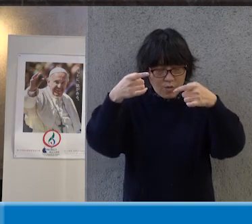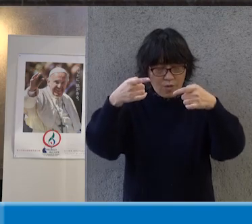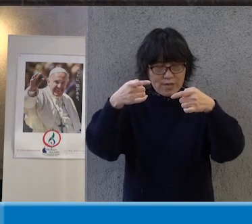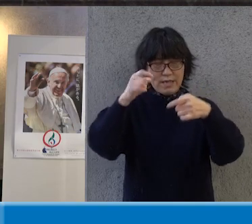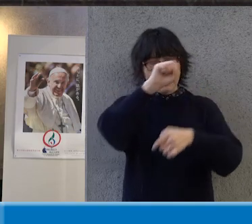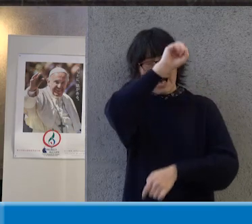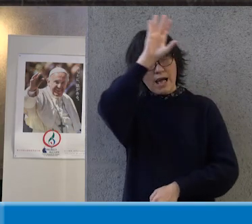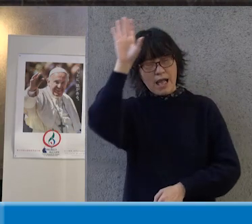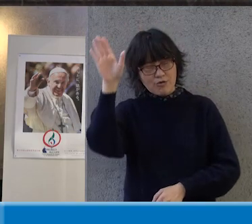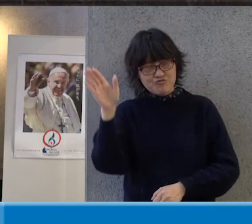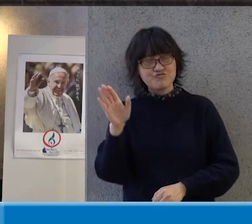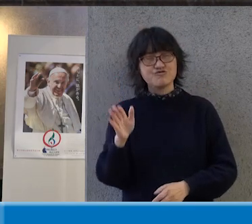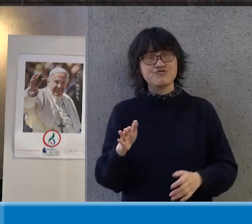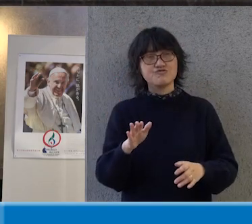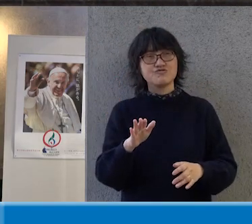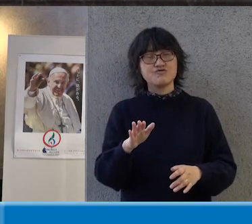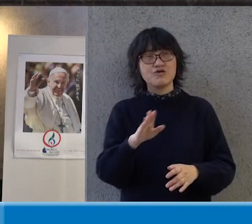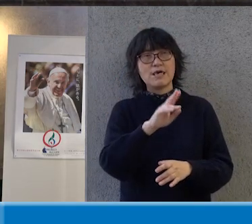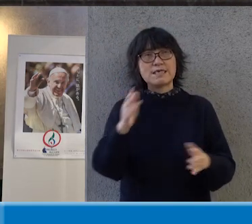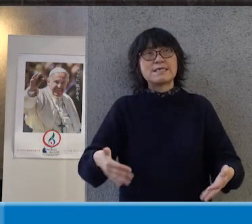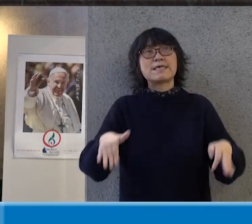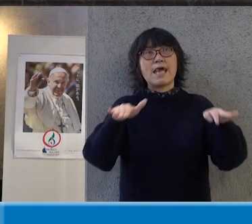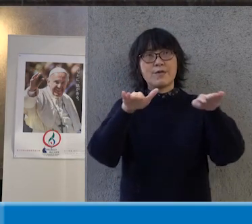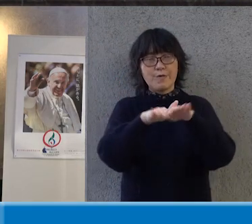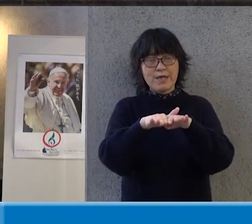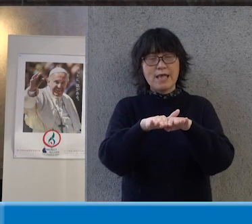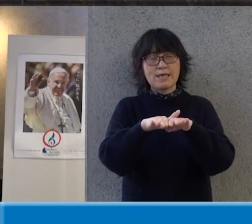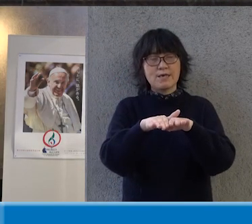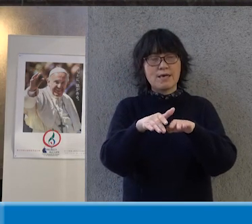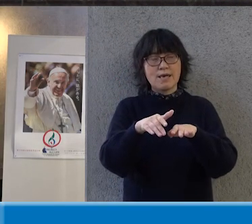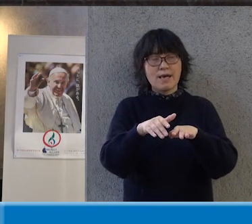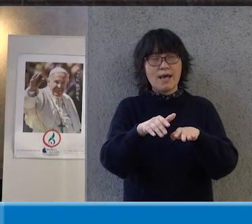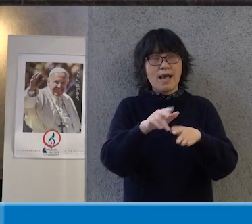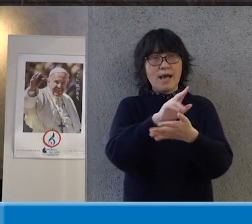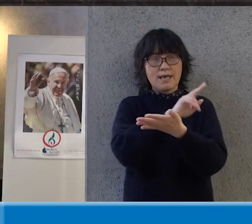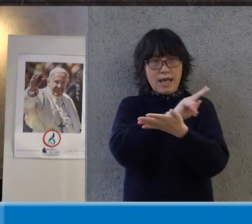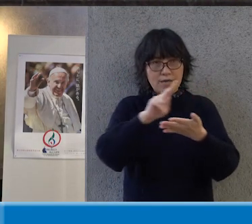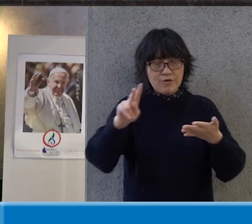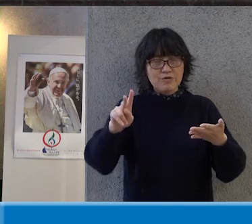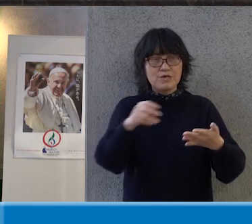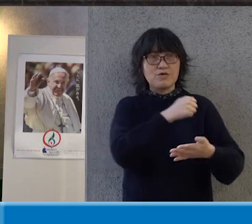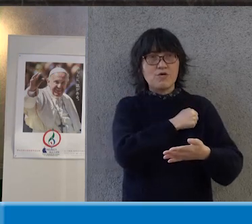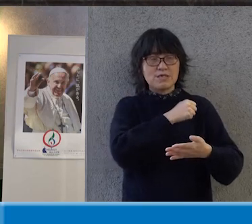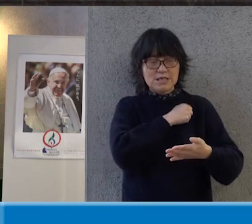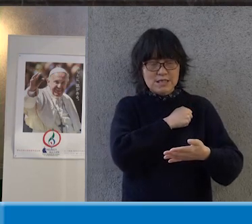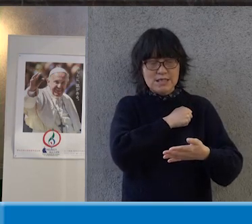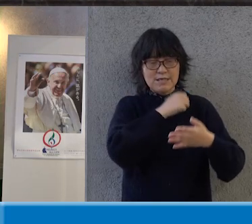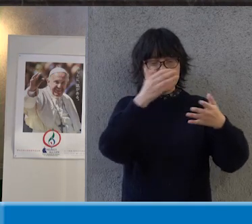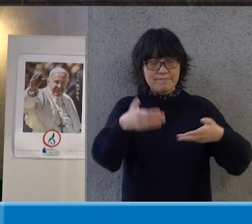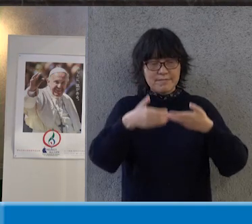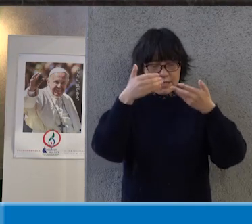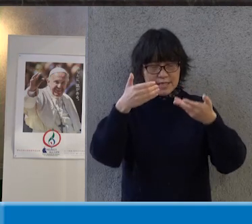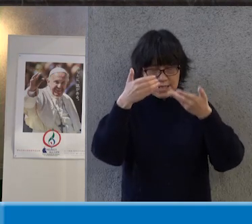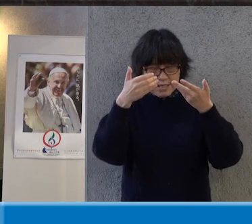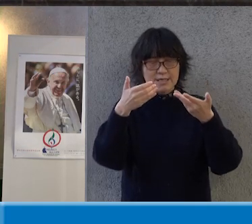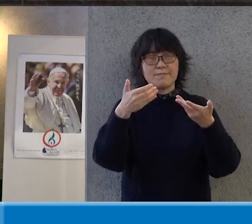輝く神殿となり、汚れのない命に満ち溢れますように